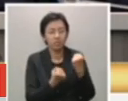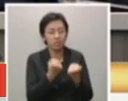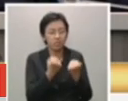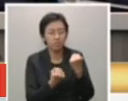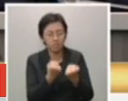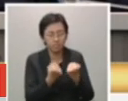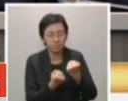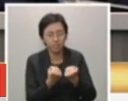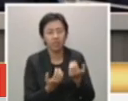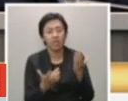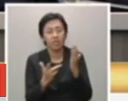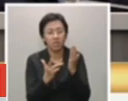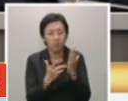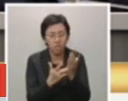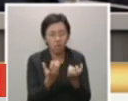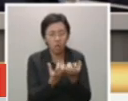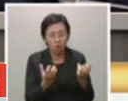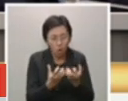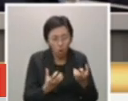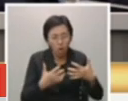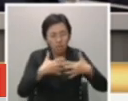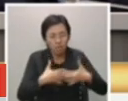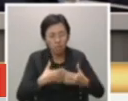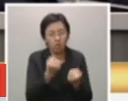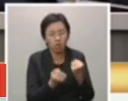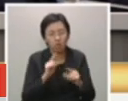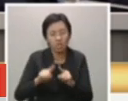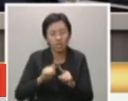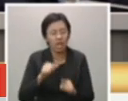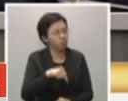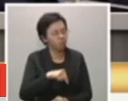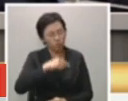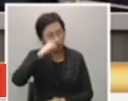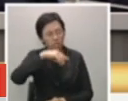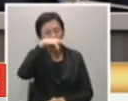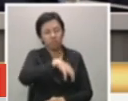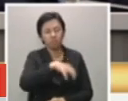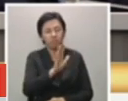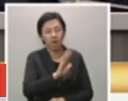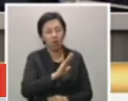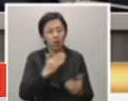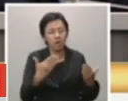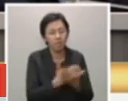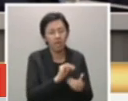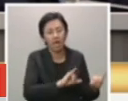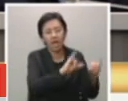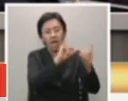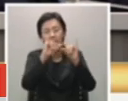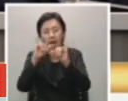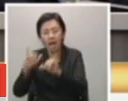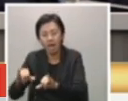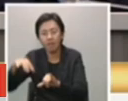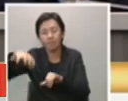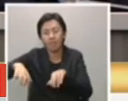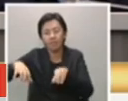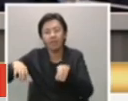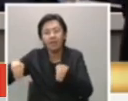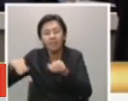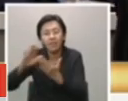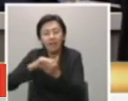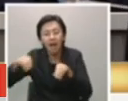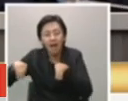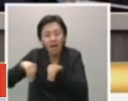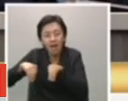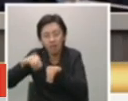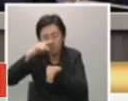ต์เทคโนโลยีชิ้นส่วนอุตสาหกรรมย้ายฐานการผลิตไปประเทศเพื่อนบ้านเราเนี่ยแหละครับไม่ได้ไปไกลภ